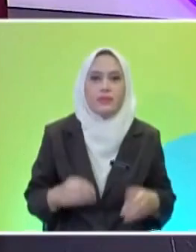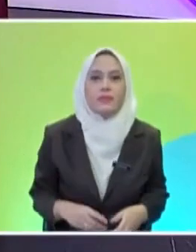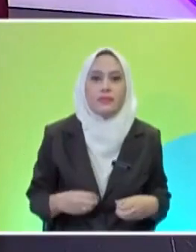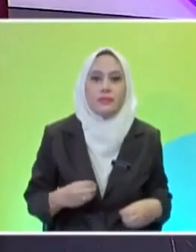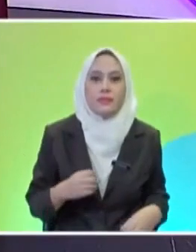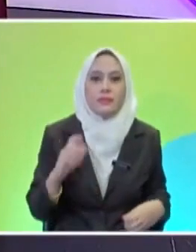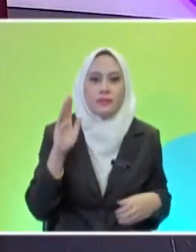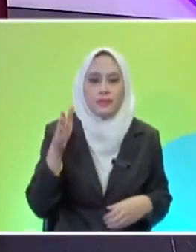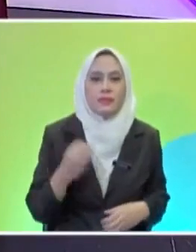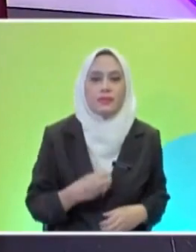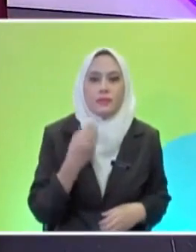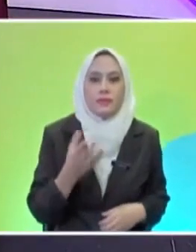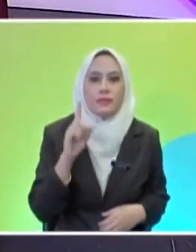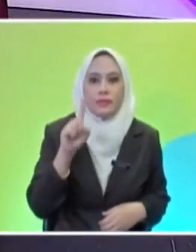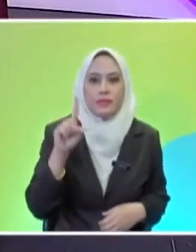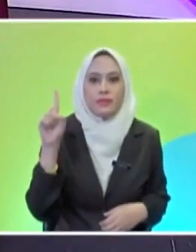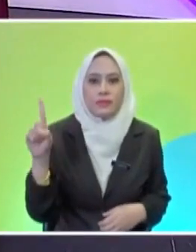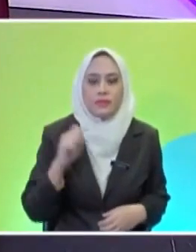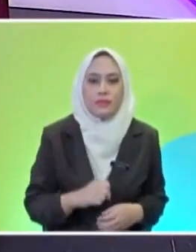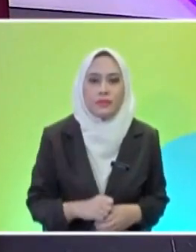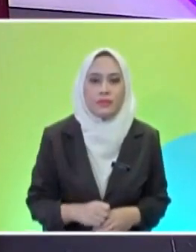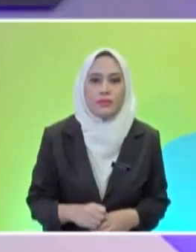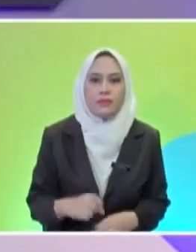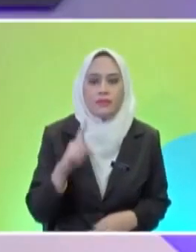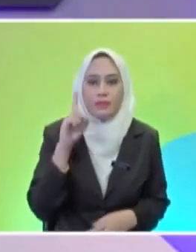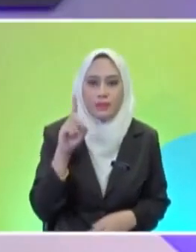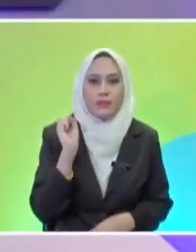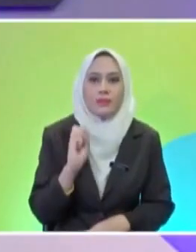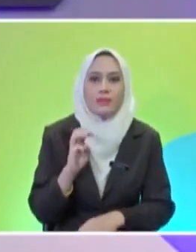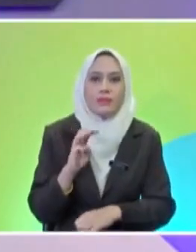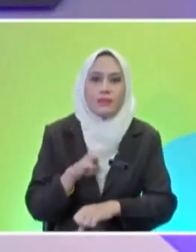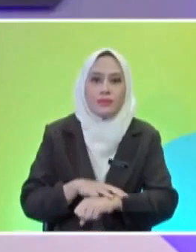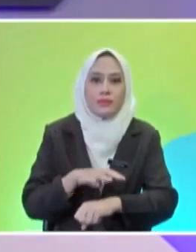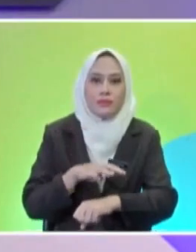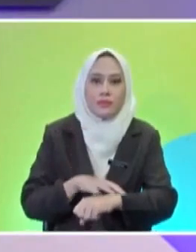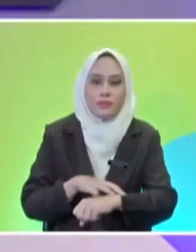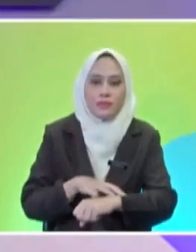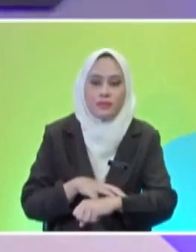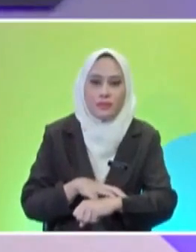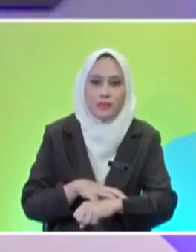pertama, waktu dalam sehari kita ada waktu... waktu apa ni?